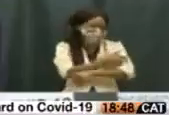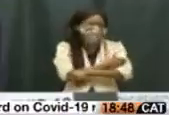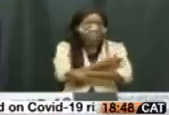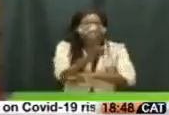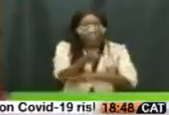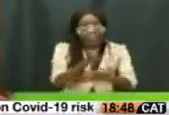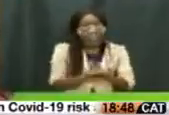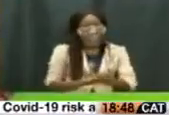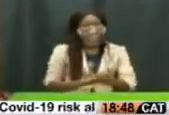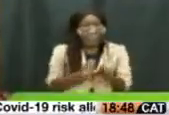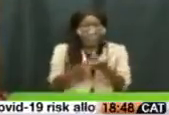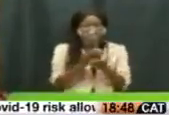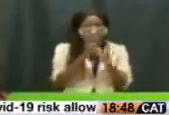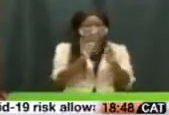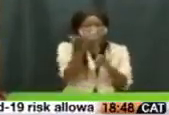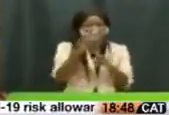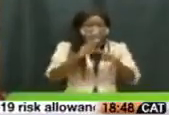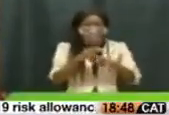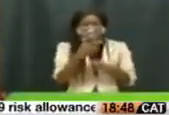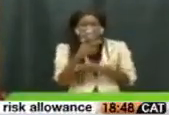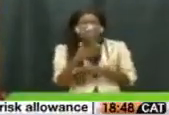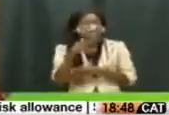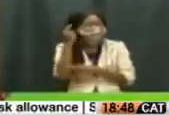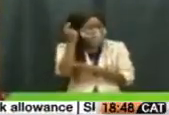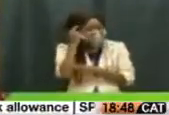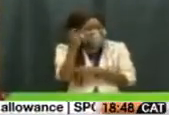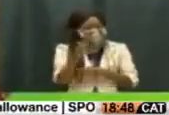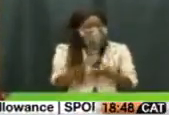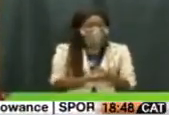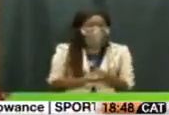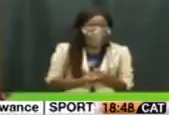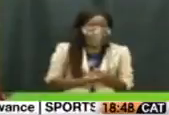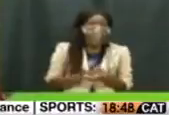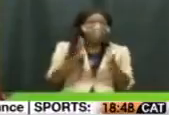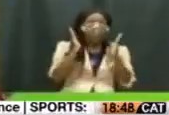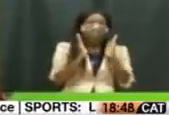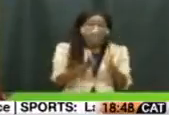ndizoona nkhani yakatemera iyi panopo ili mkamankama